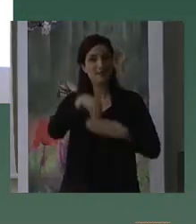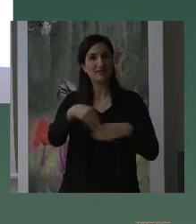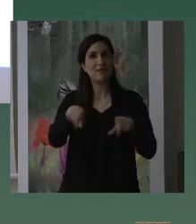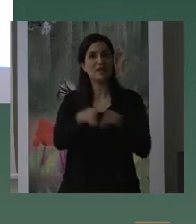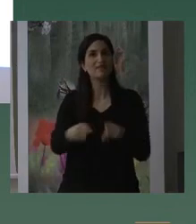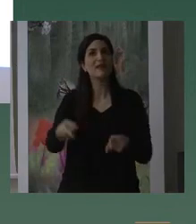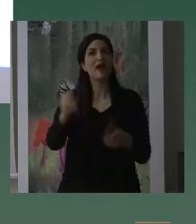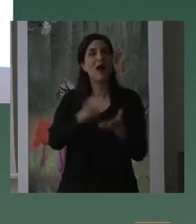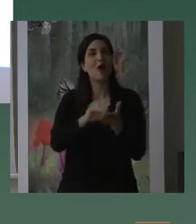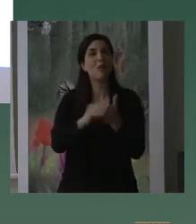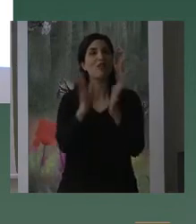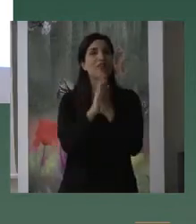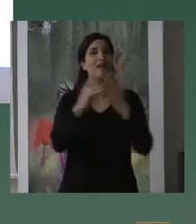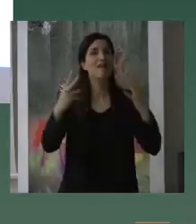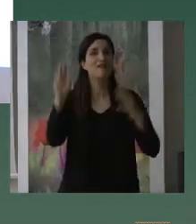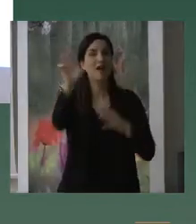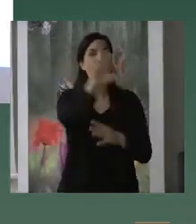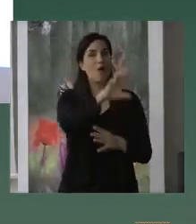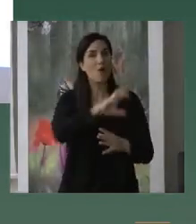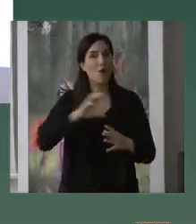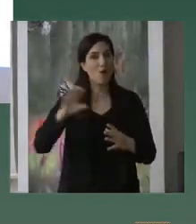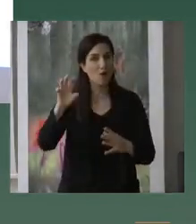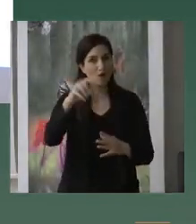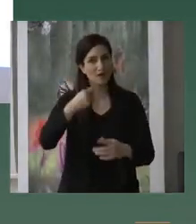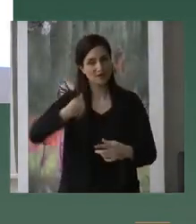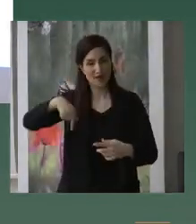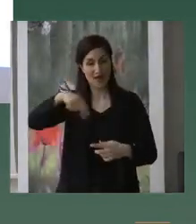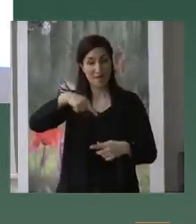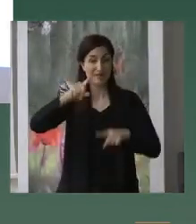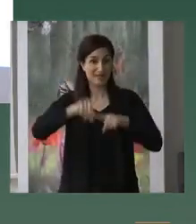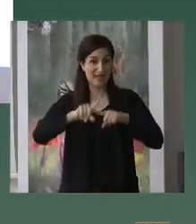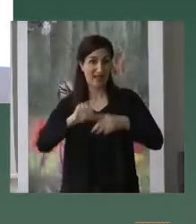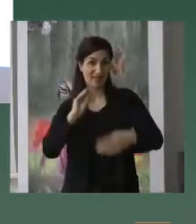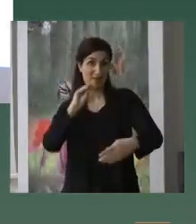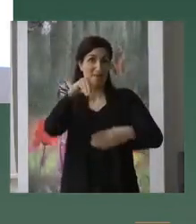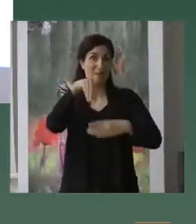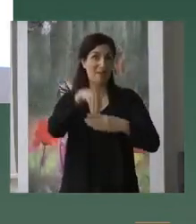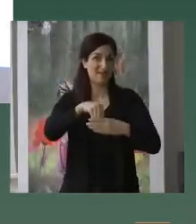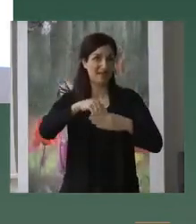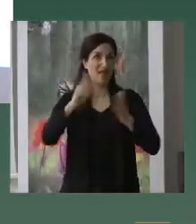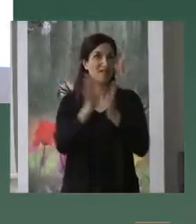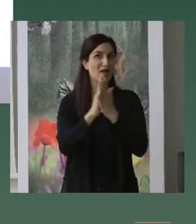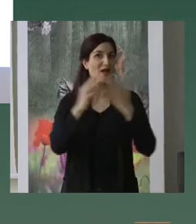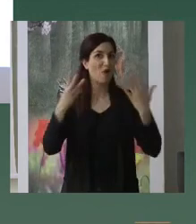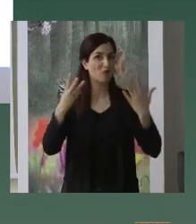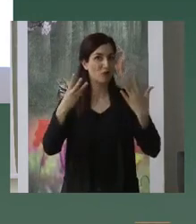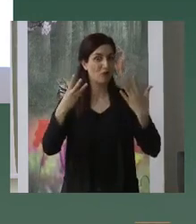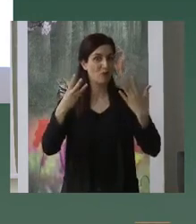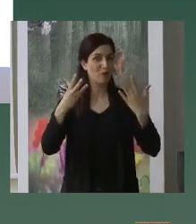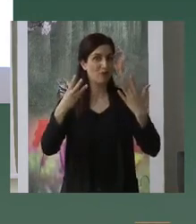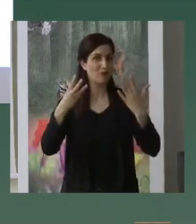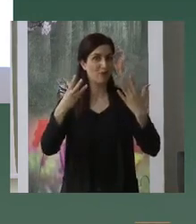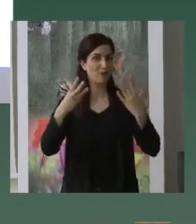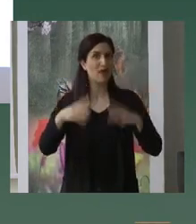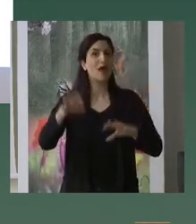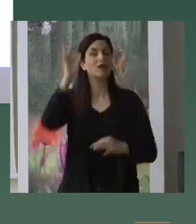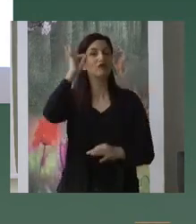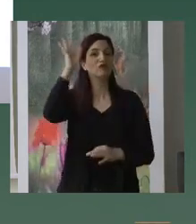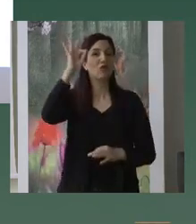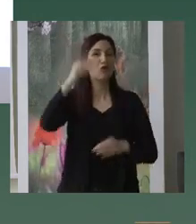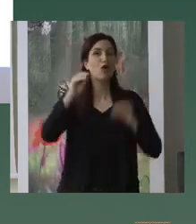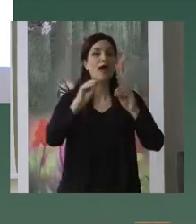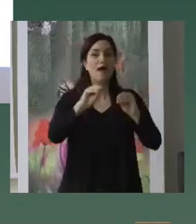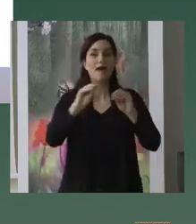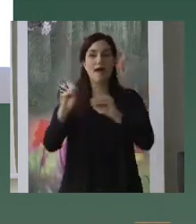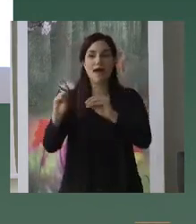χώρες σε μια προσπάθεια που ξεκίνησε για την προώθηση της σημαντικής ανάγκης για ποιοτική περιβαλλοντική